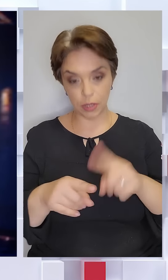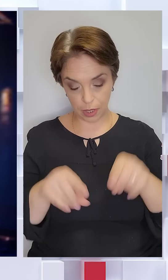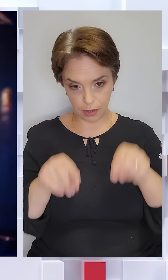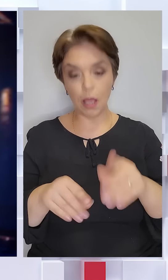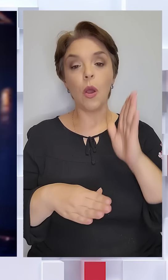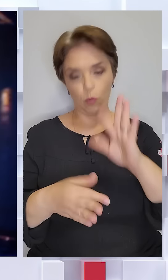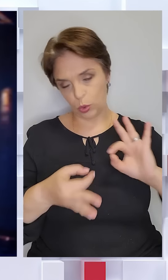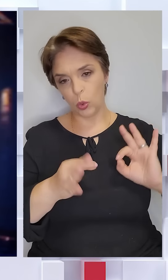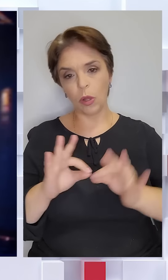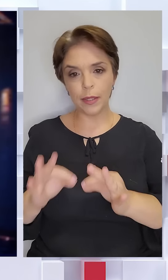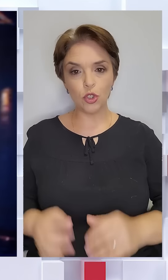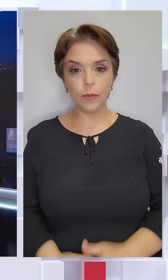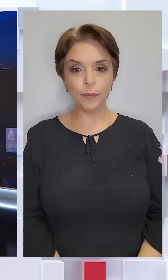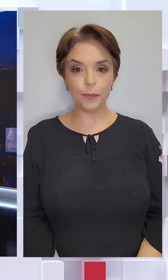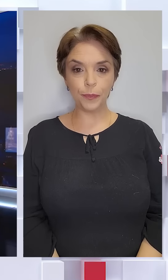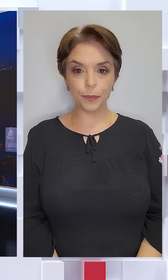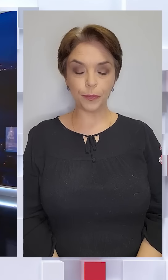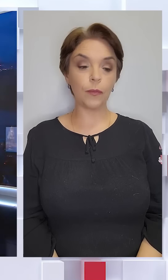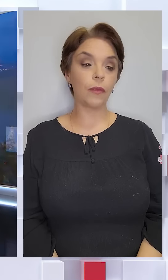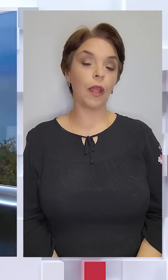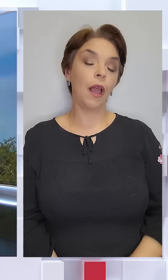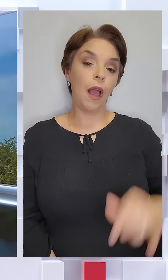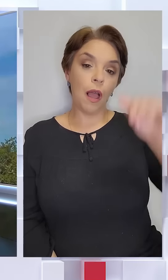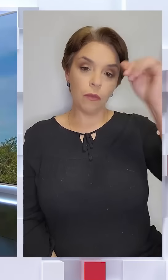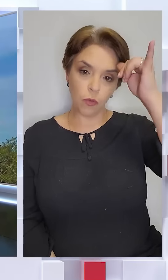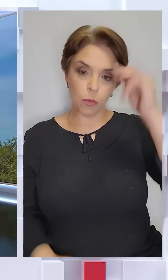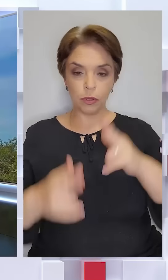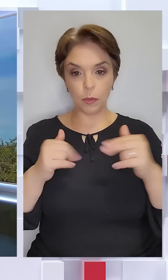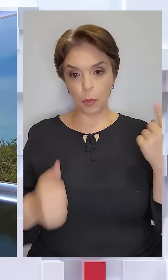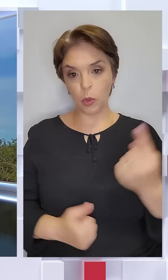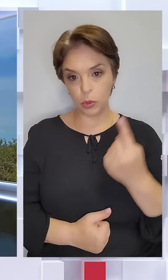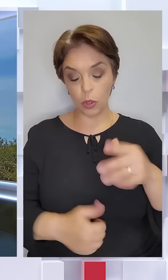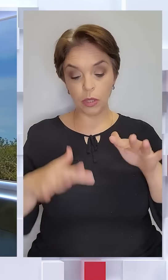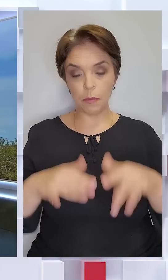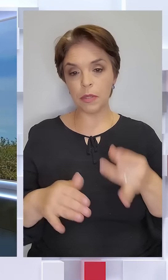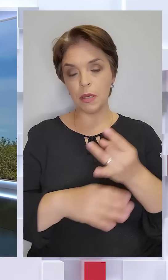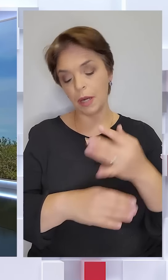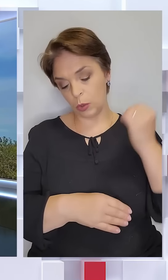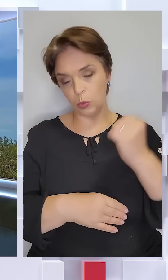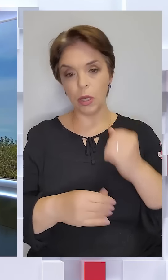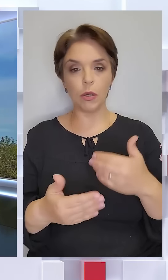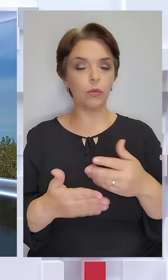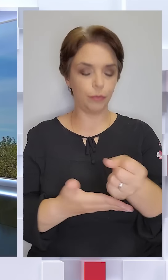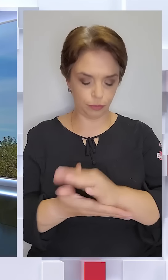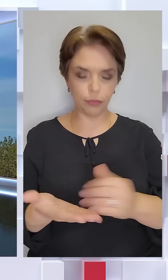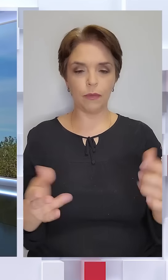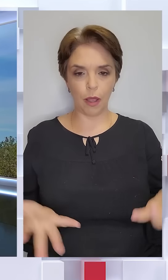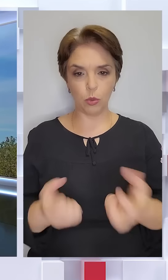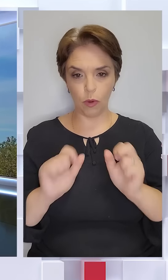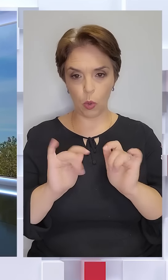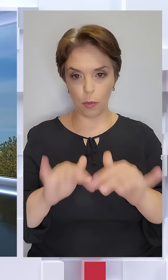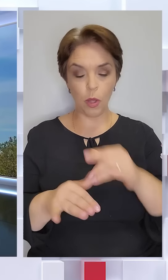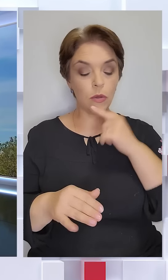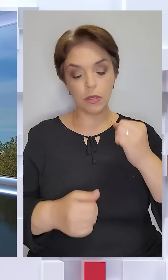буде докладніше. У Кривому Розі на Дніпропетровщині на місці ракетної атаки досі триває рятувальна